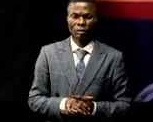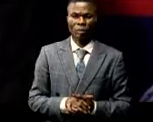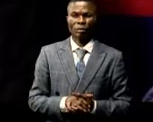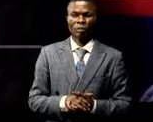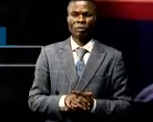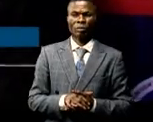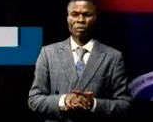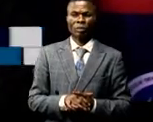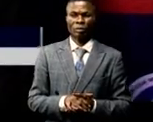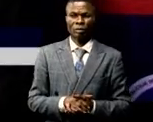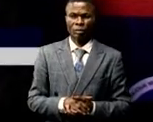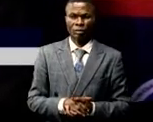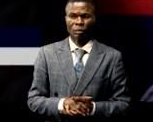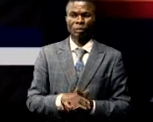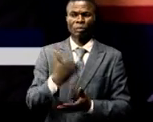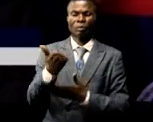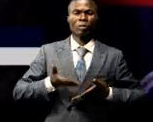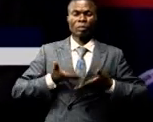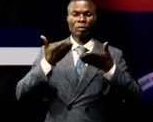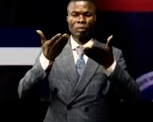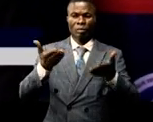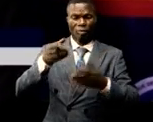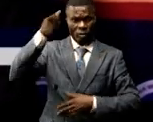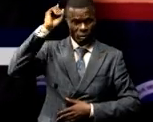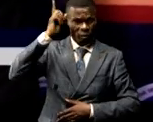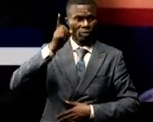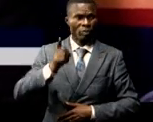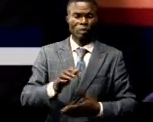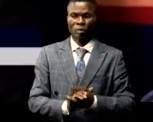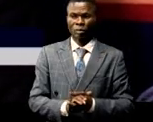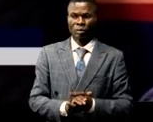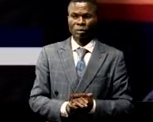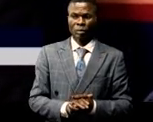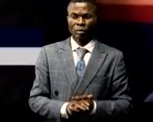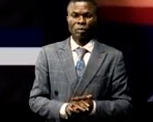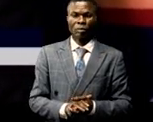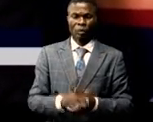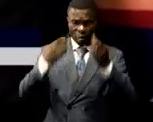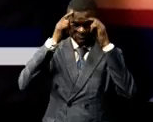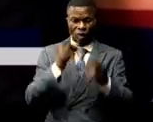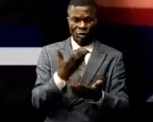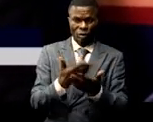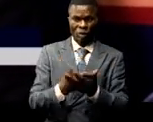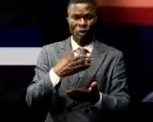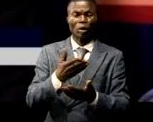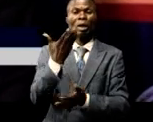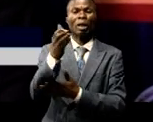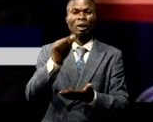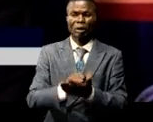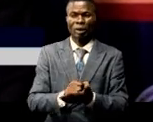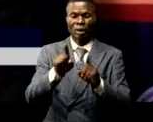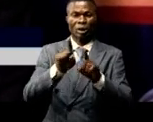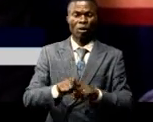J'ai fait rappel d'une proposition que j'avais en son temps faite, celle du juge de l'urgence. Je l'ai faite parce que je suis également